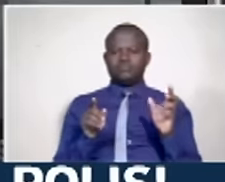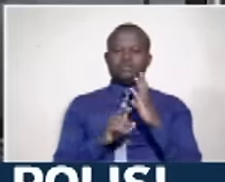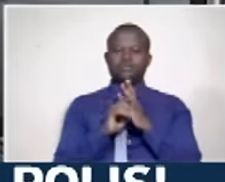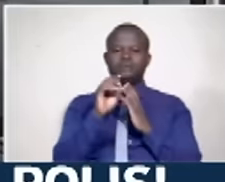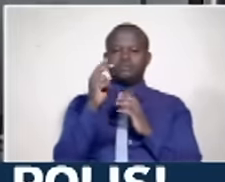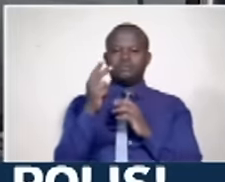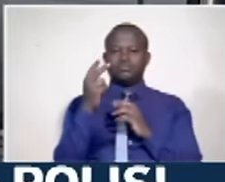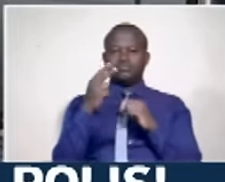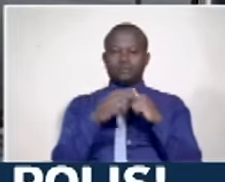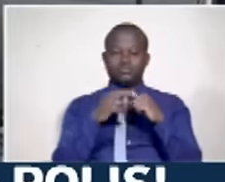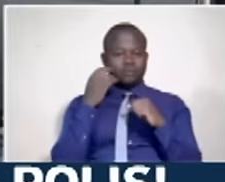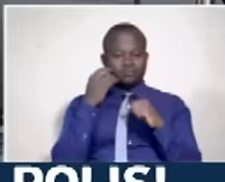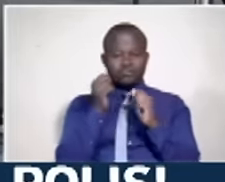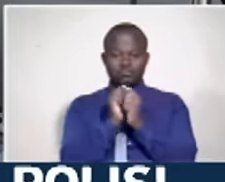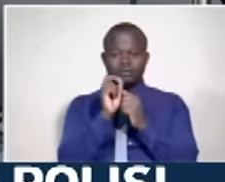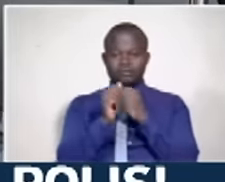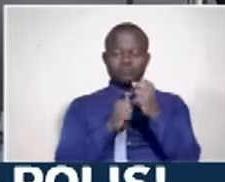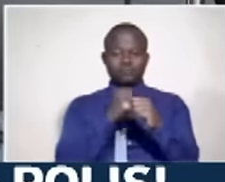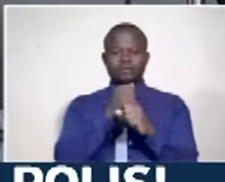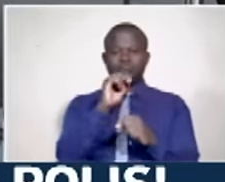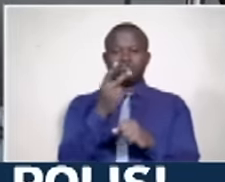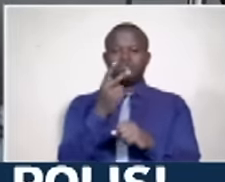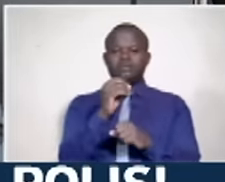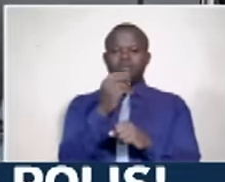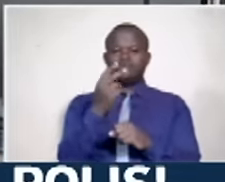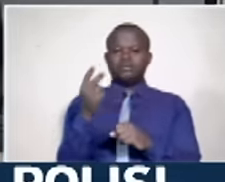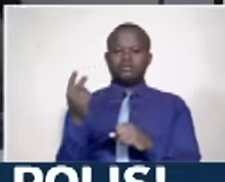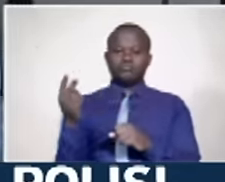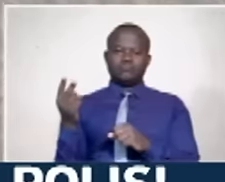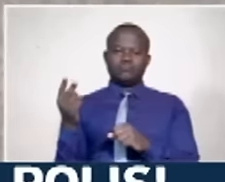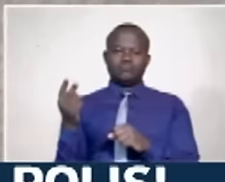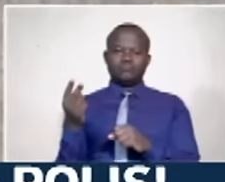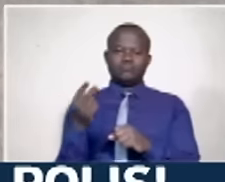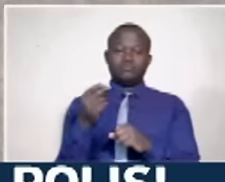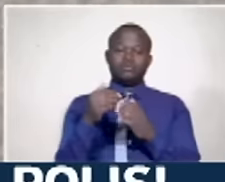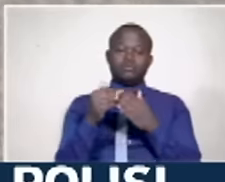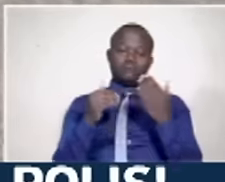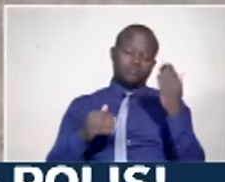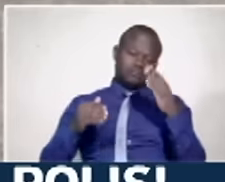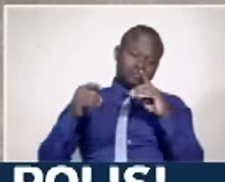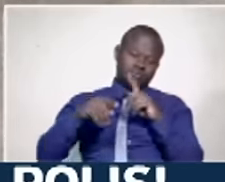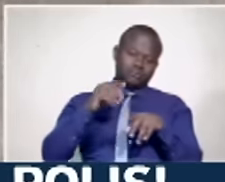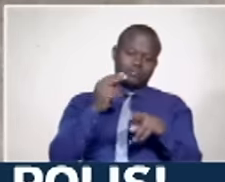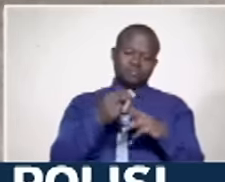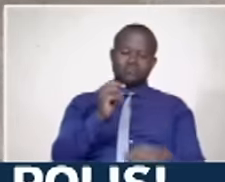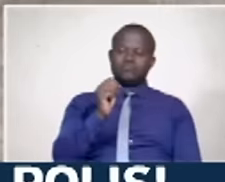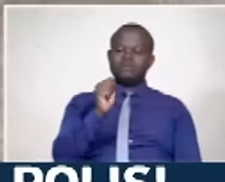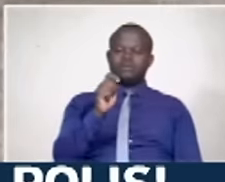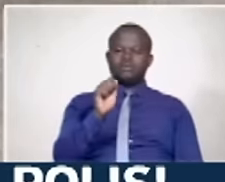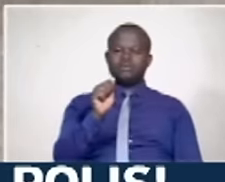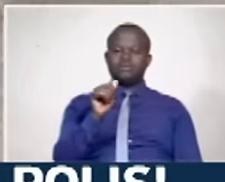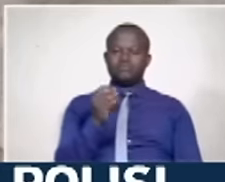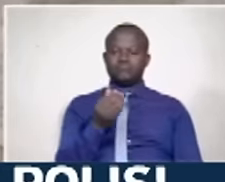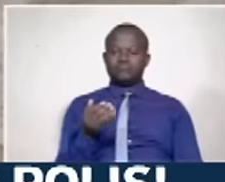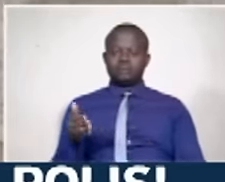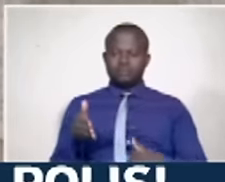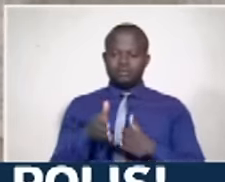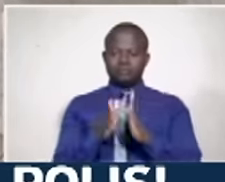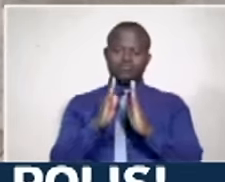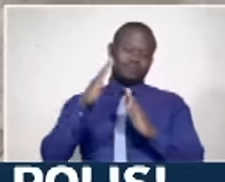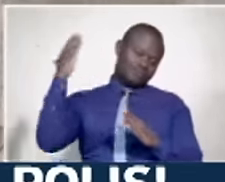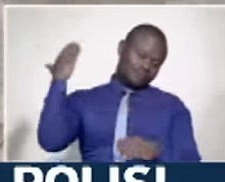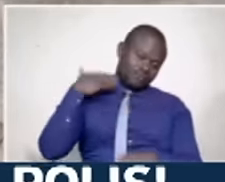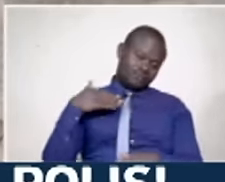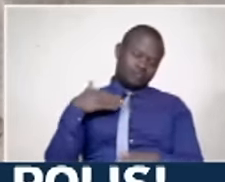ya 27 Ukuboza umwaka w'2022 yabanje kwica uwitwa Matayo wari umwana wo mu muhanda